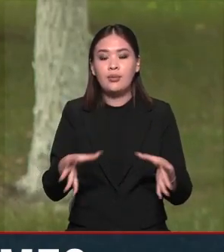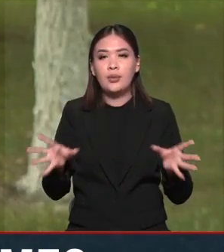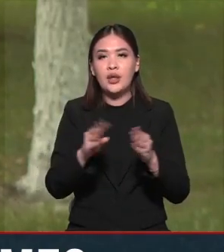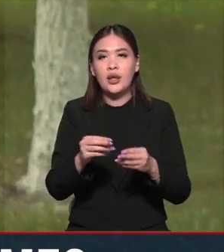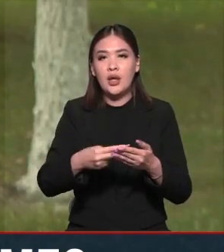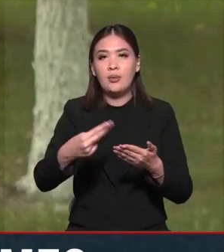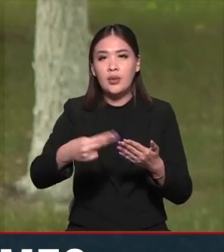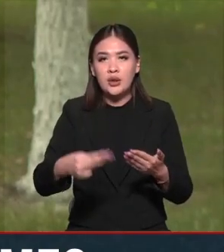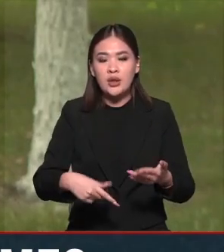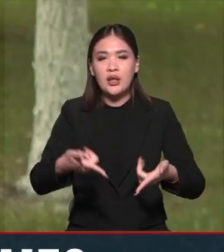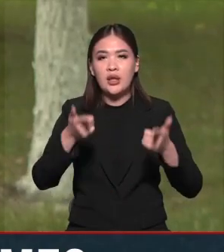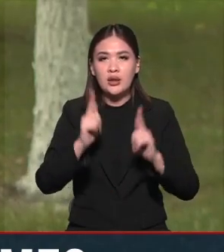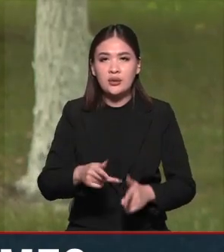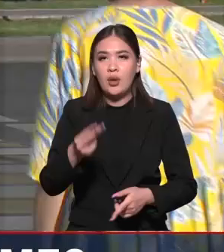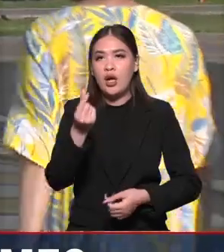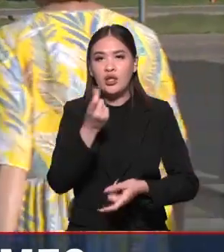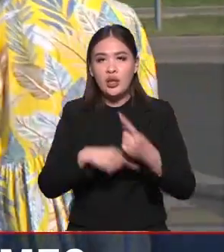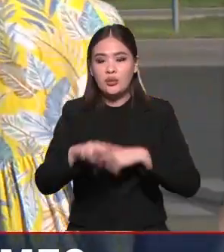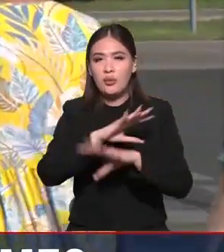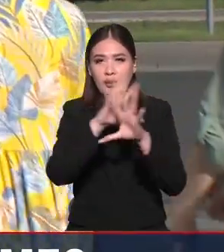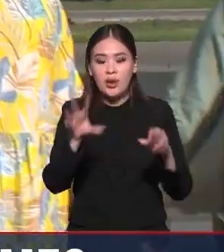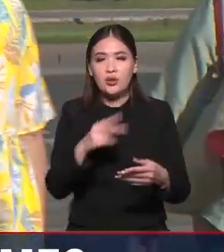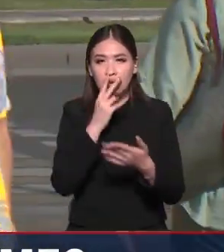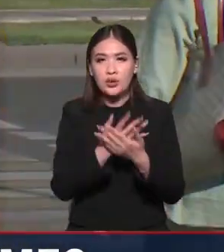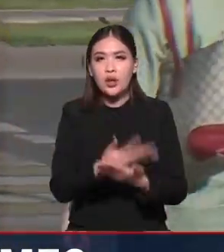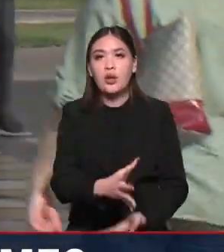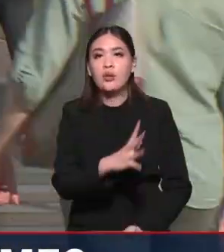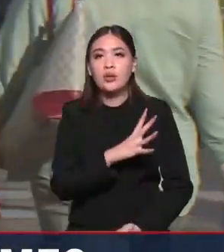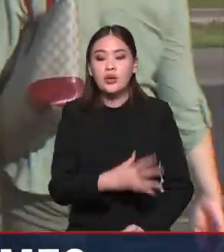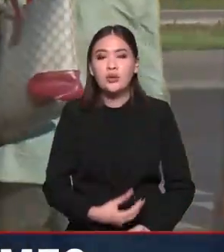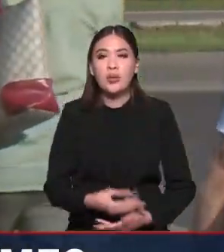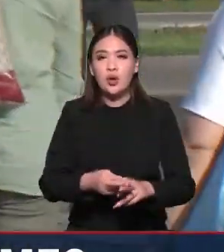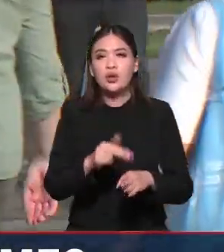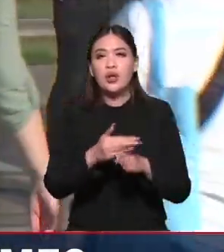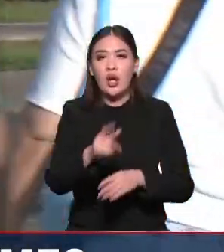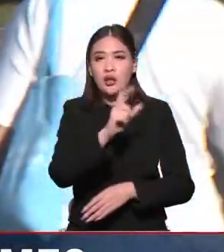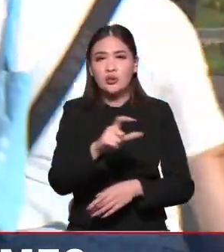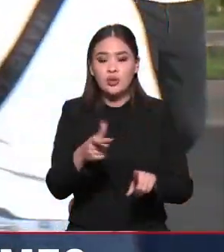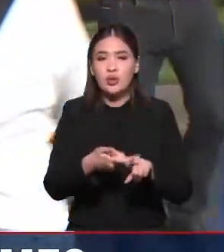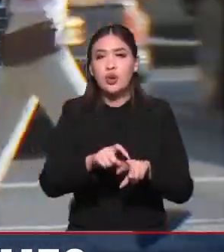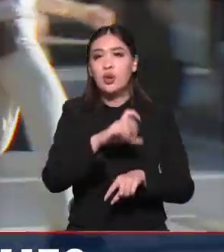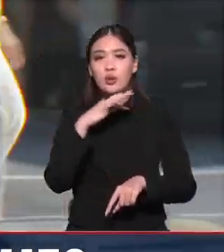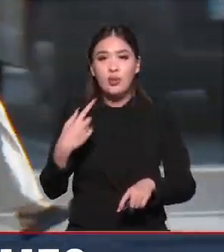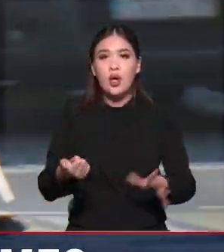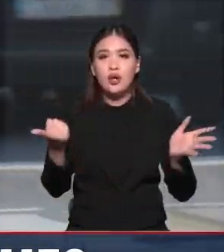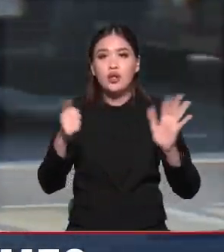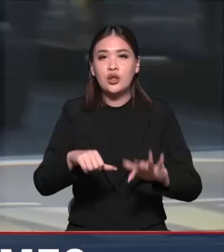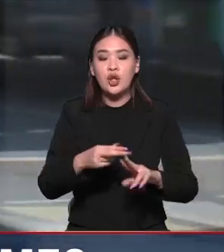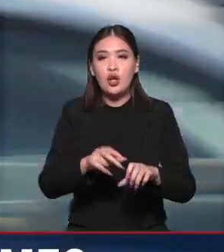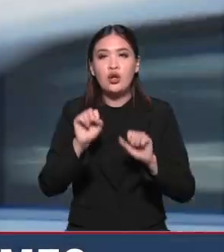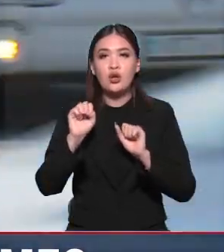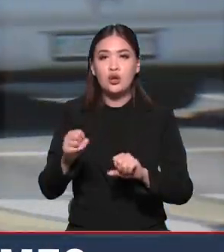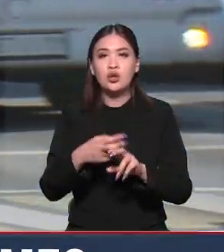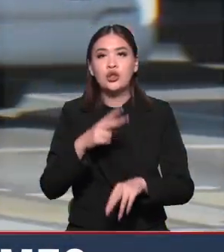келісім шартты ақшамды кері қайтармай жатқанын. Бұл Маржанның кебін кигендердің қатары көп. Себебі жарты жылда тұтынушылар құқығының қорғау